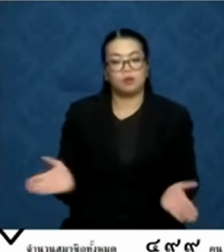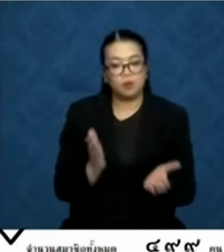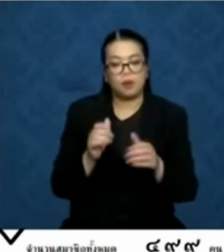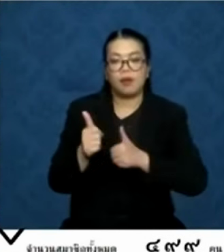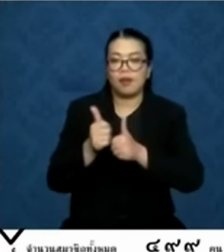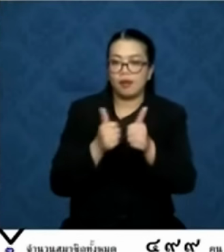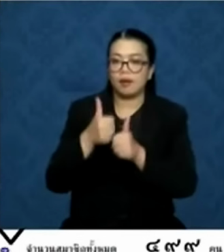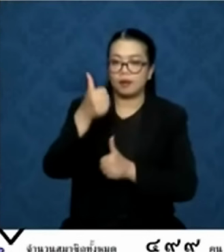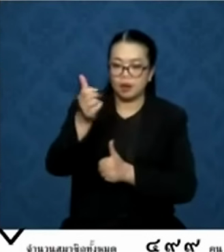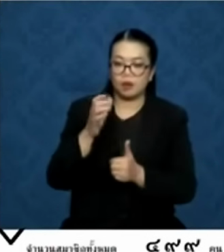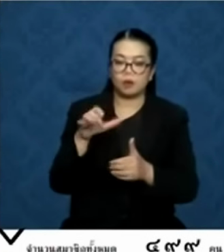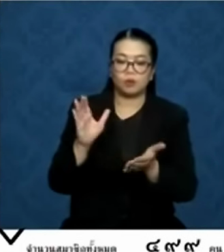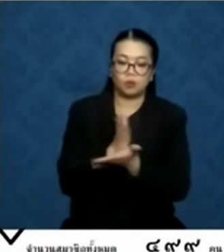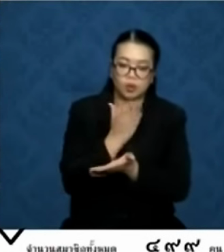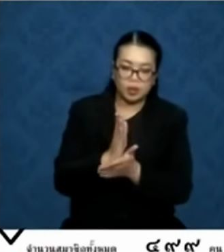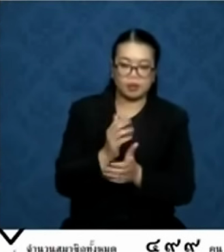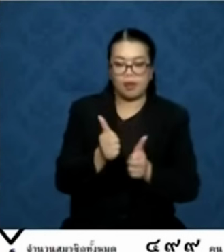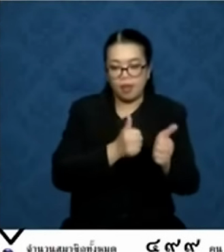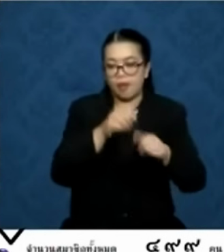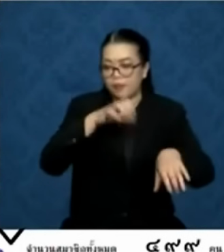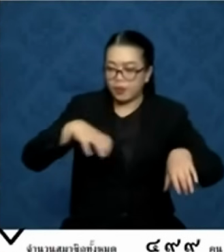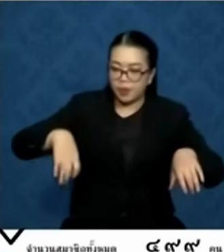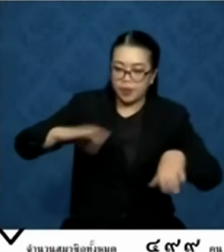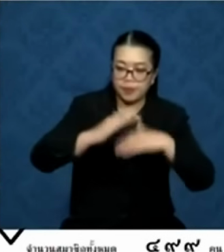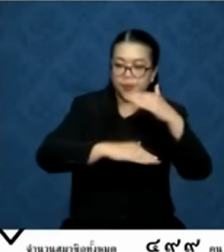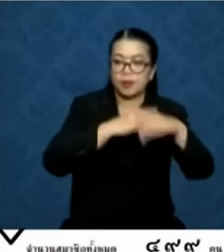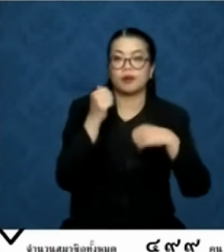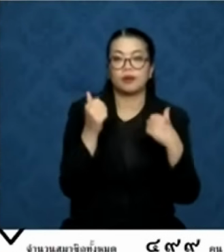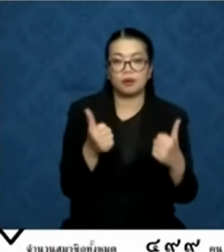ได้ก็ประมาณ